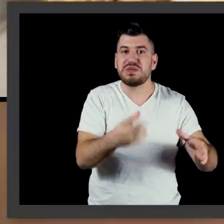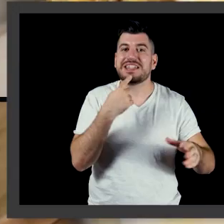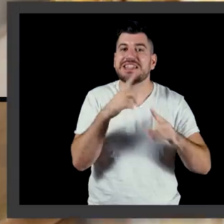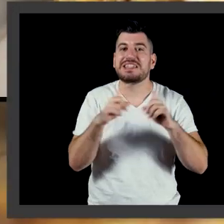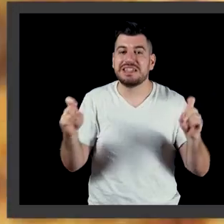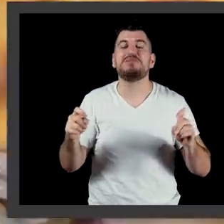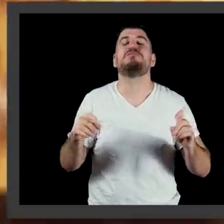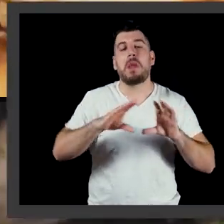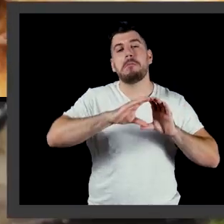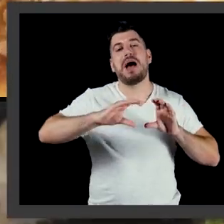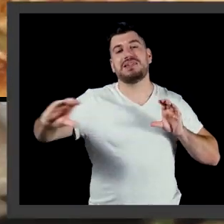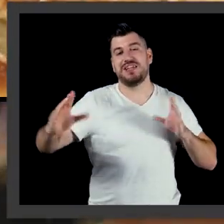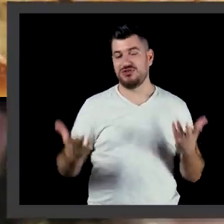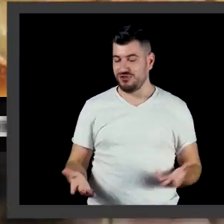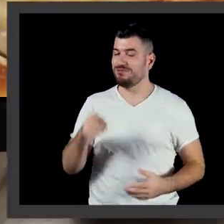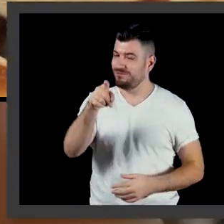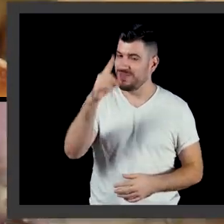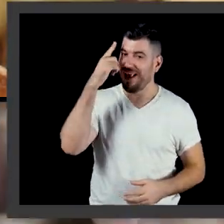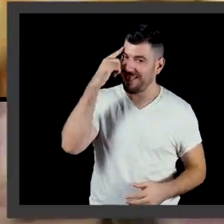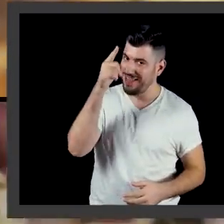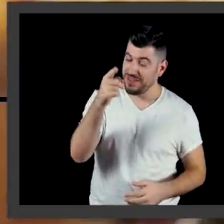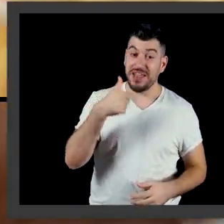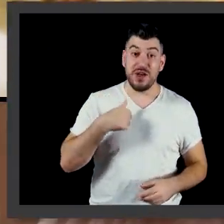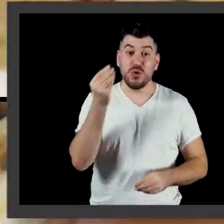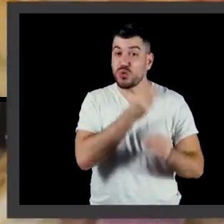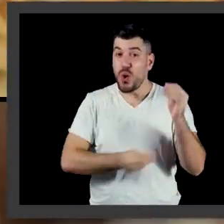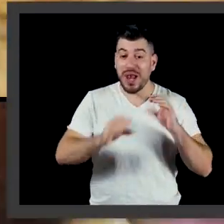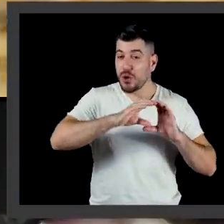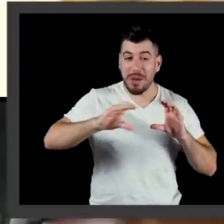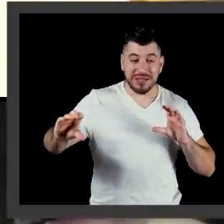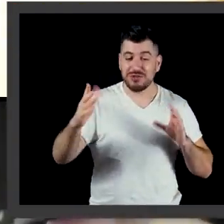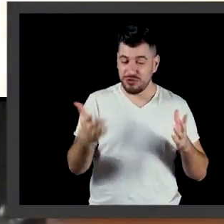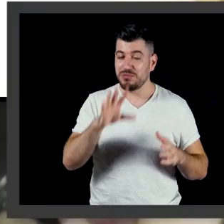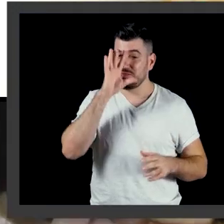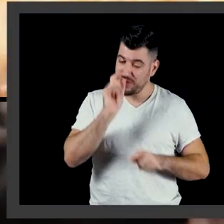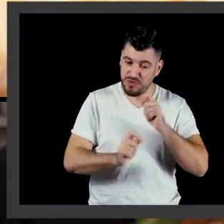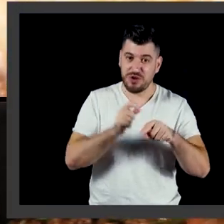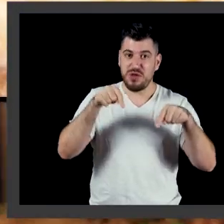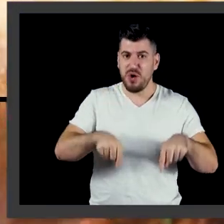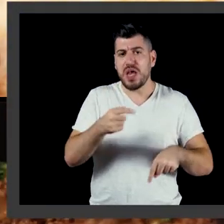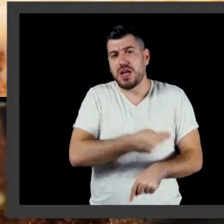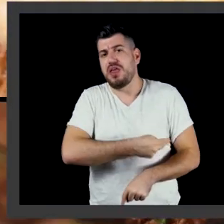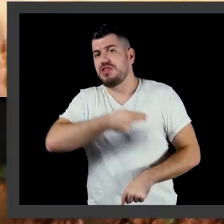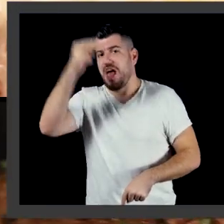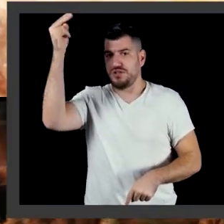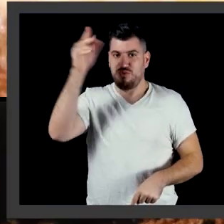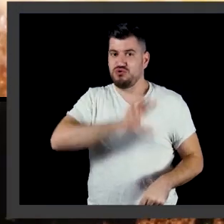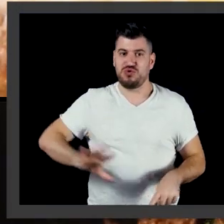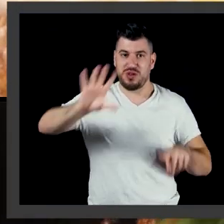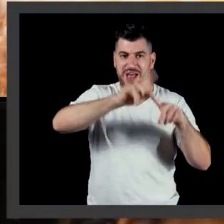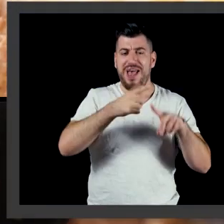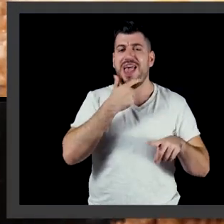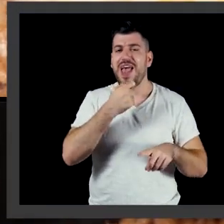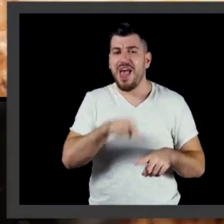Παστίτσιο. Πολύ καλά τα είπατε. Θα φτιάξω το καλύτερο παστίτσιο που έχετε δοκιμάσει. Το ξέρετε ότι είναι το πιο διάσημο στην Ελλάδα. Πάρα πολύ εύκολα, πάρα πολύ